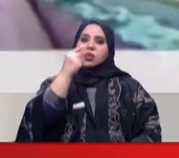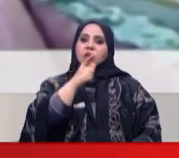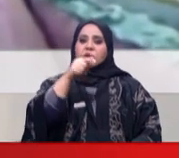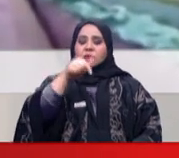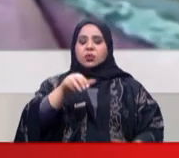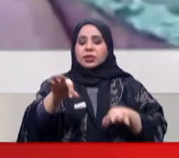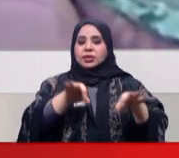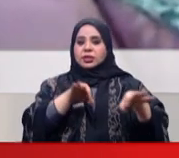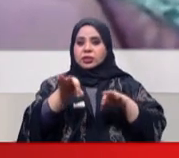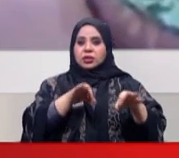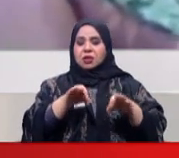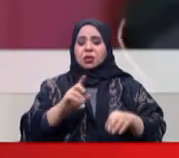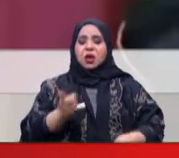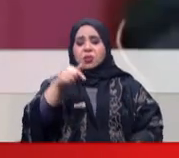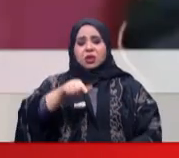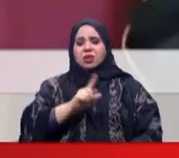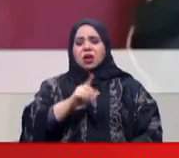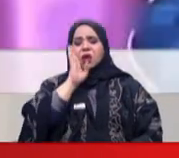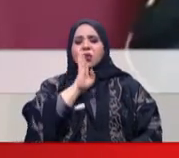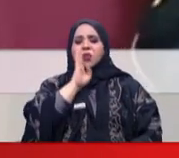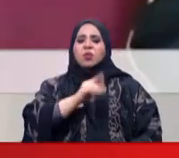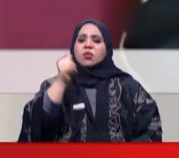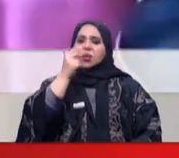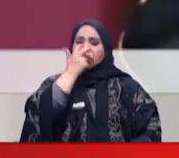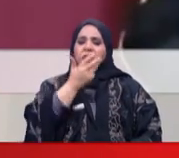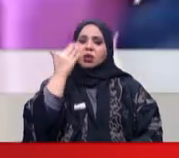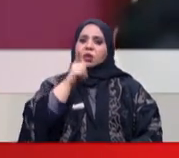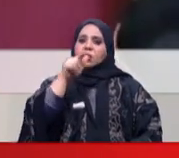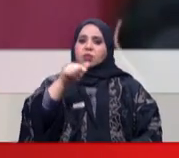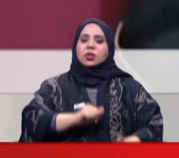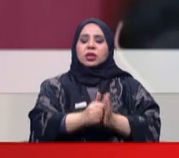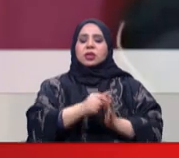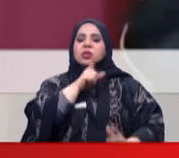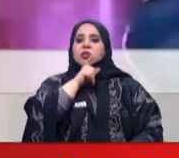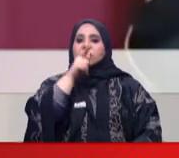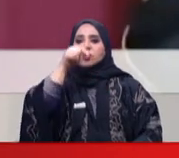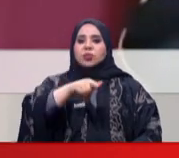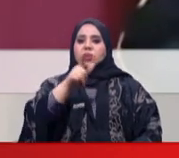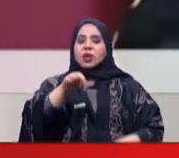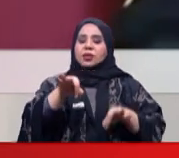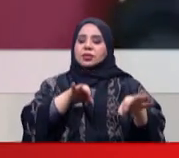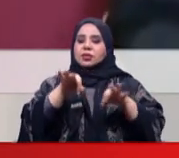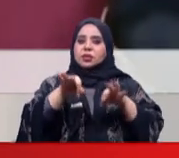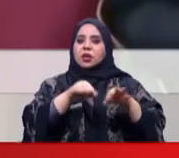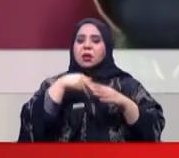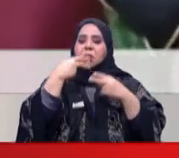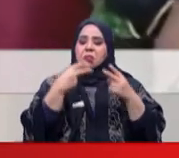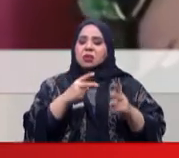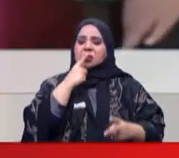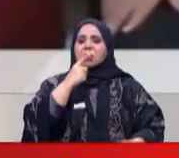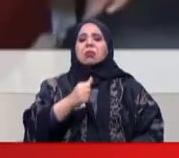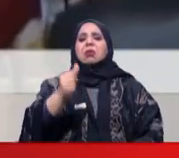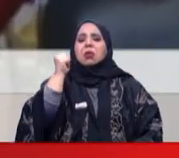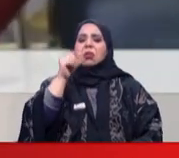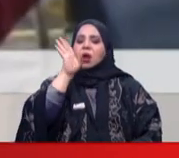سياسة يعني وليدة اللحظة وليست سياسة جديدة. القيادة القطرية تنتهج هذه السياسة منذ عقود ومنذ